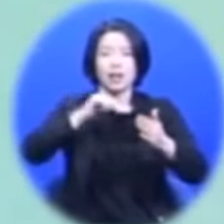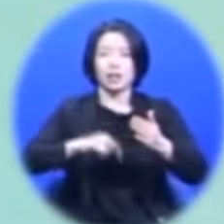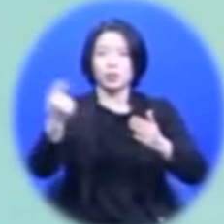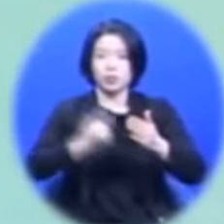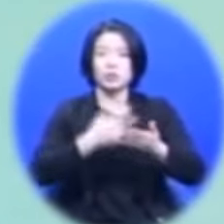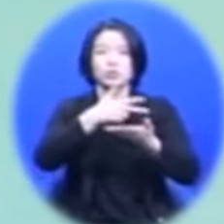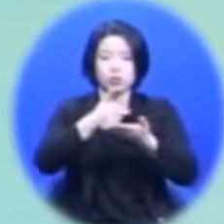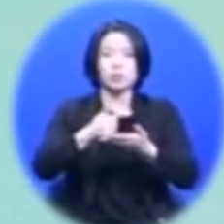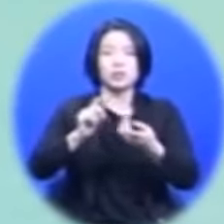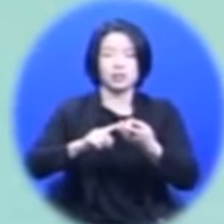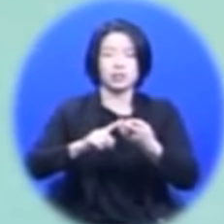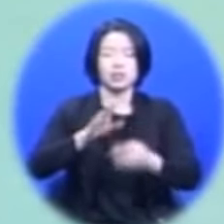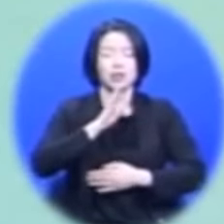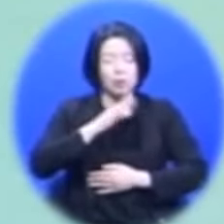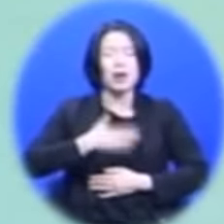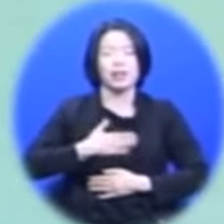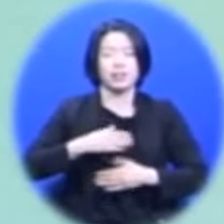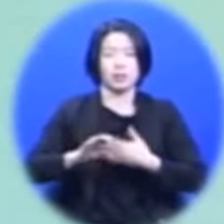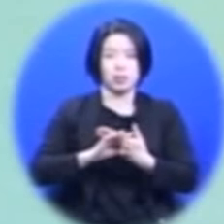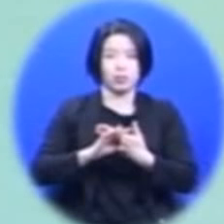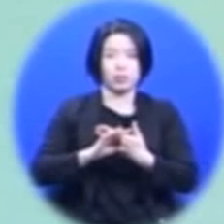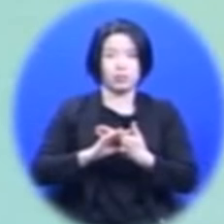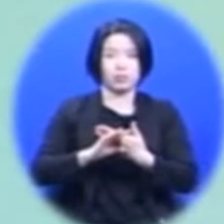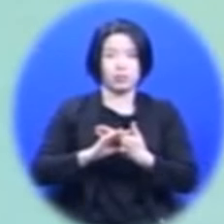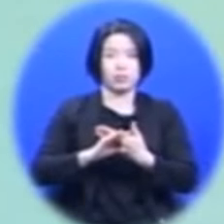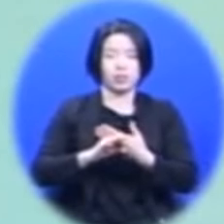걸 여러분이 정말 안다면,